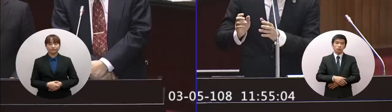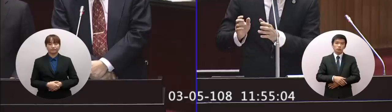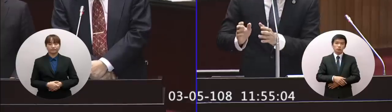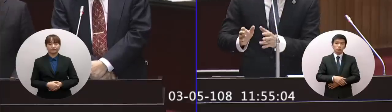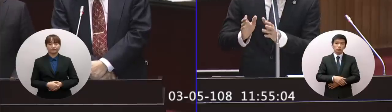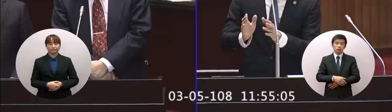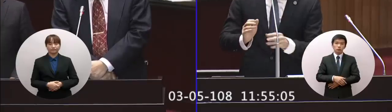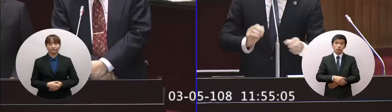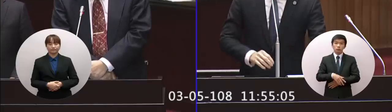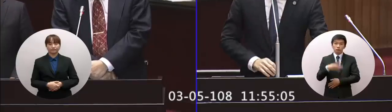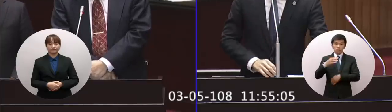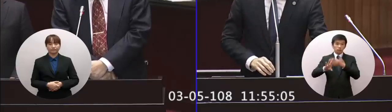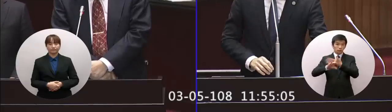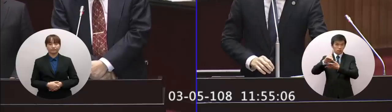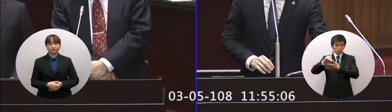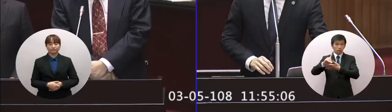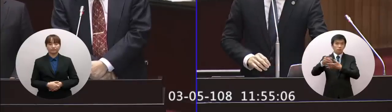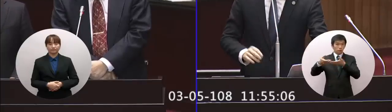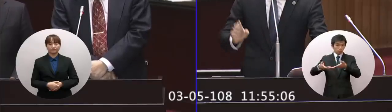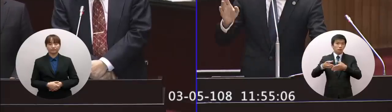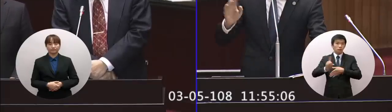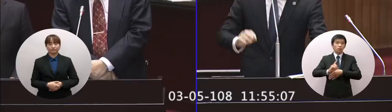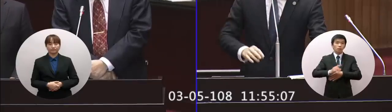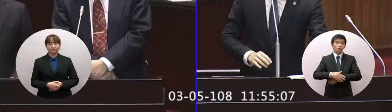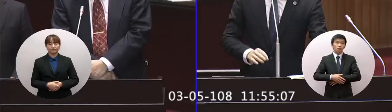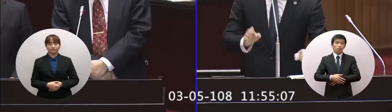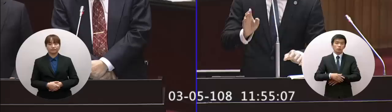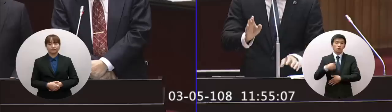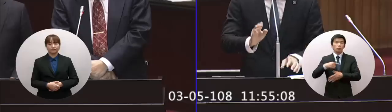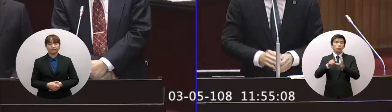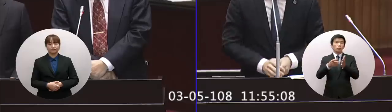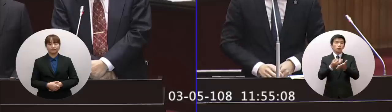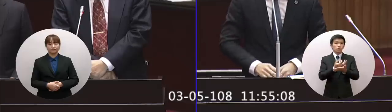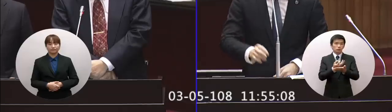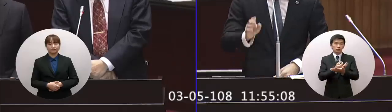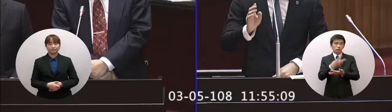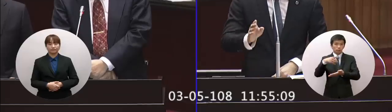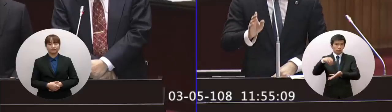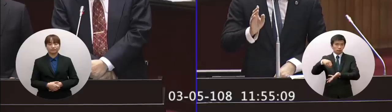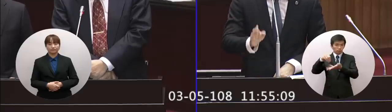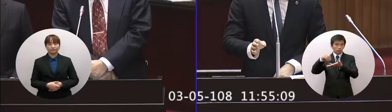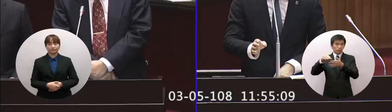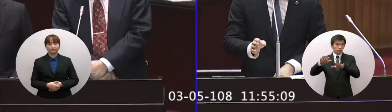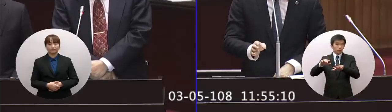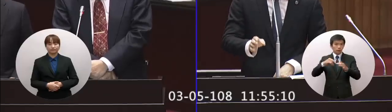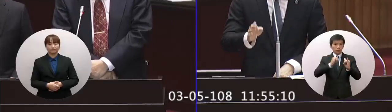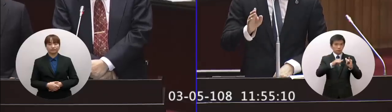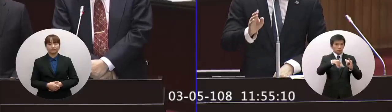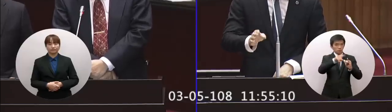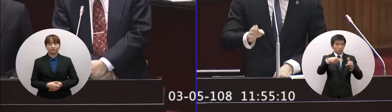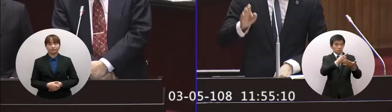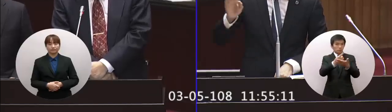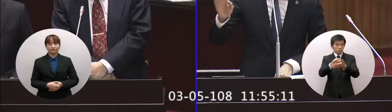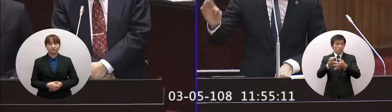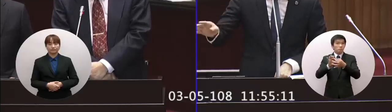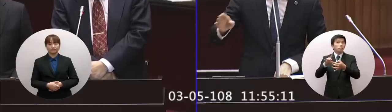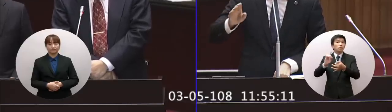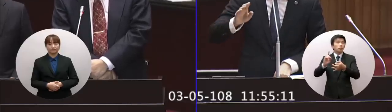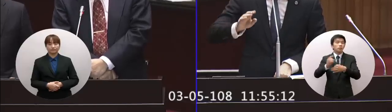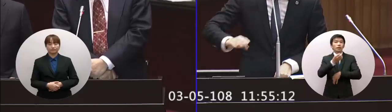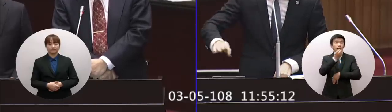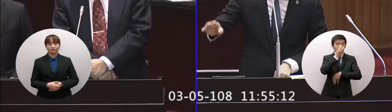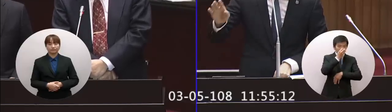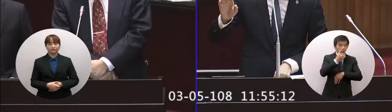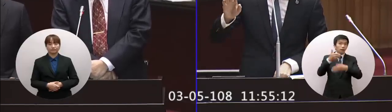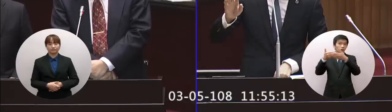吼。而且啊，另外一个搁较重要的吼，我时间嘛有限，一个搁较重要的就是即马大家足关心的即、這个，伫香港甲中国